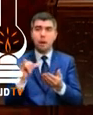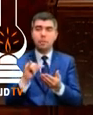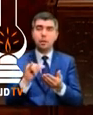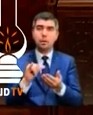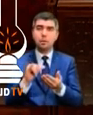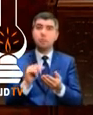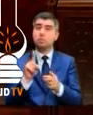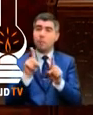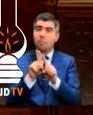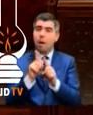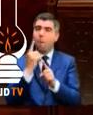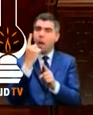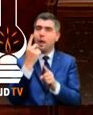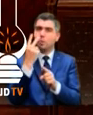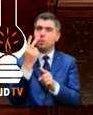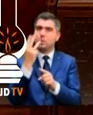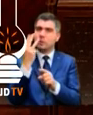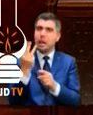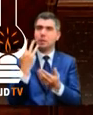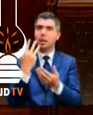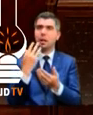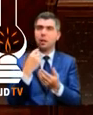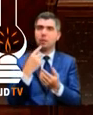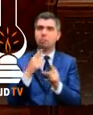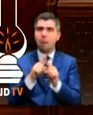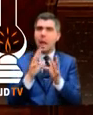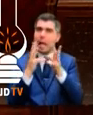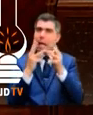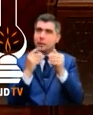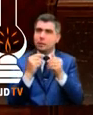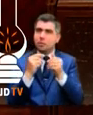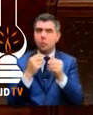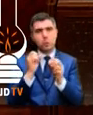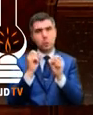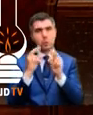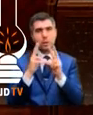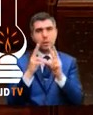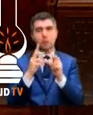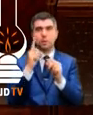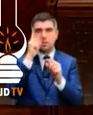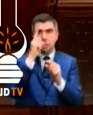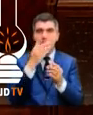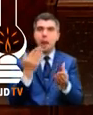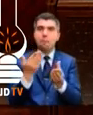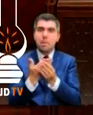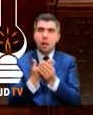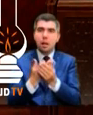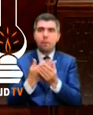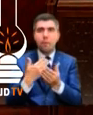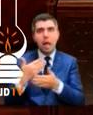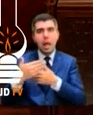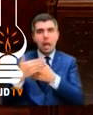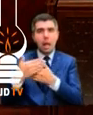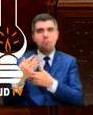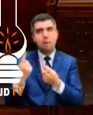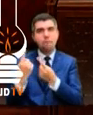التدقيق في مثل هذه الحالات التي ستكون معدوده احنا ممكن بالاطلاع على الملفات نحلوها في اقرب